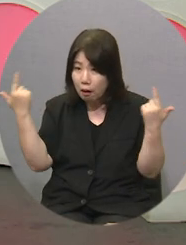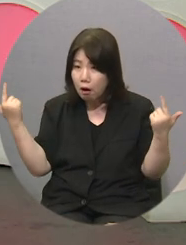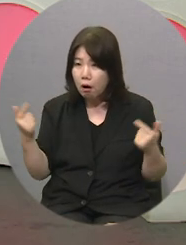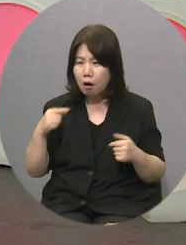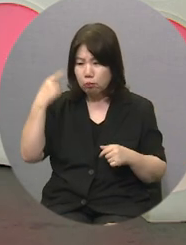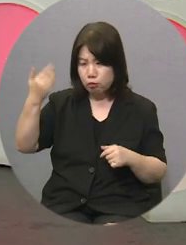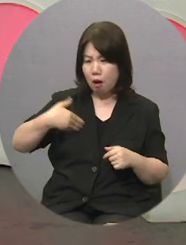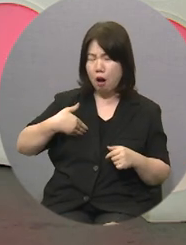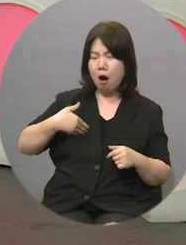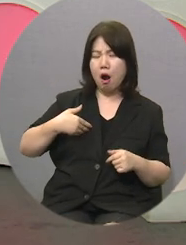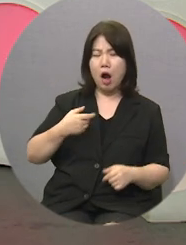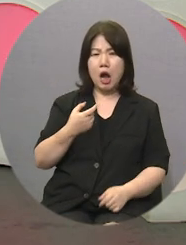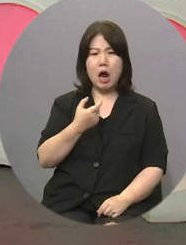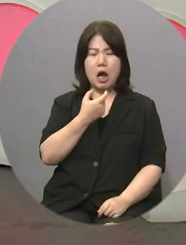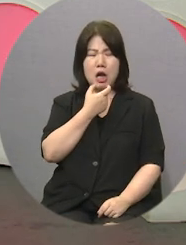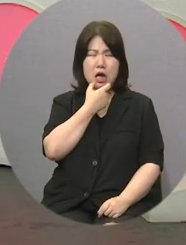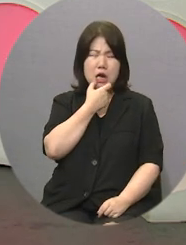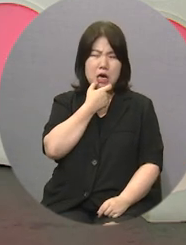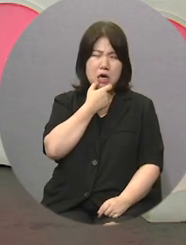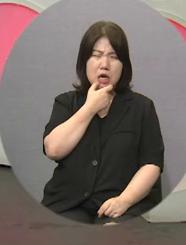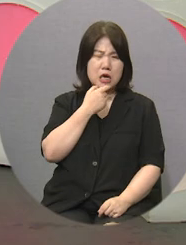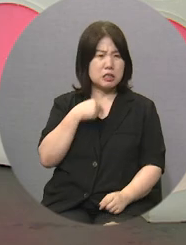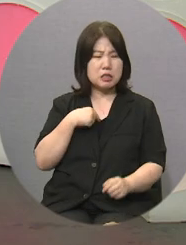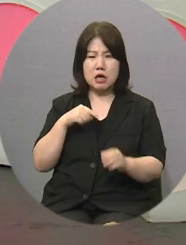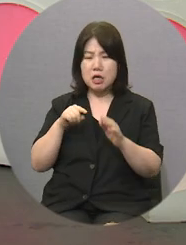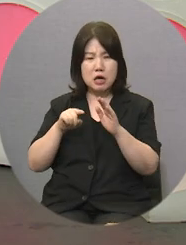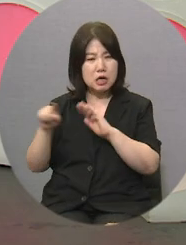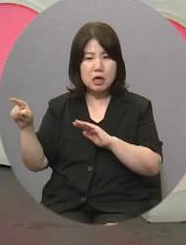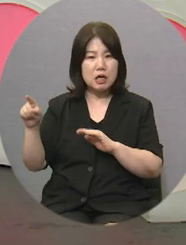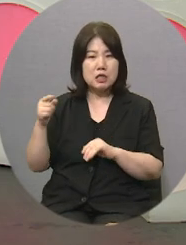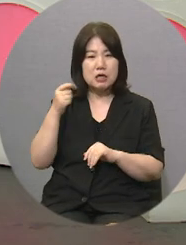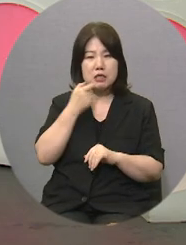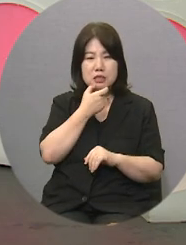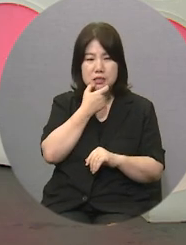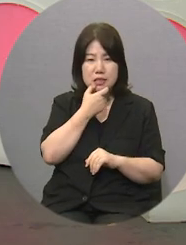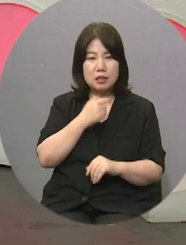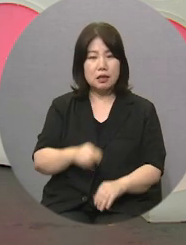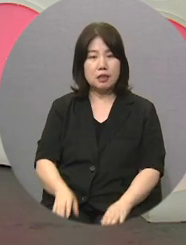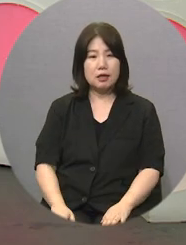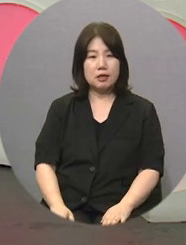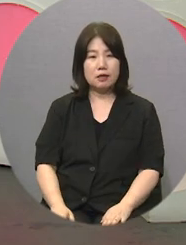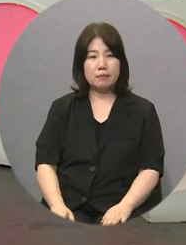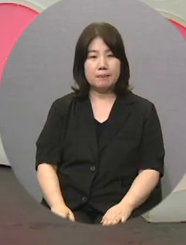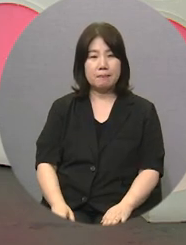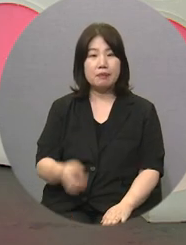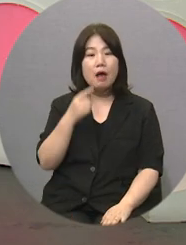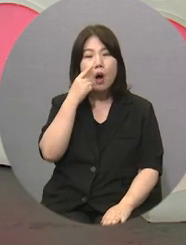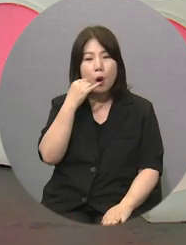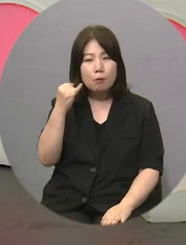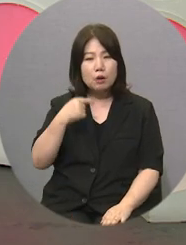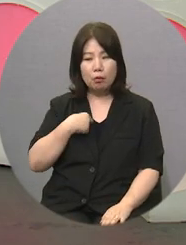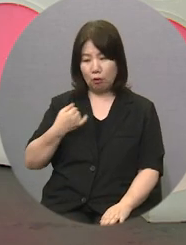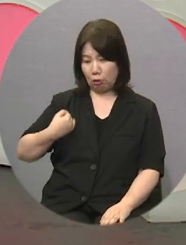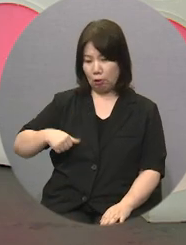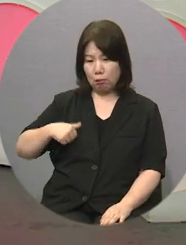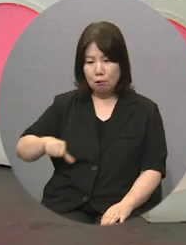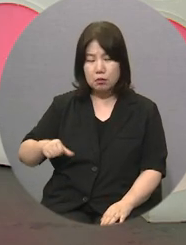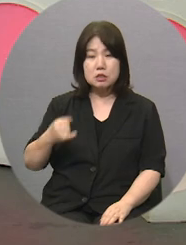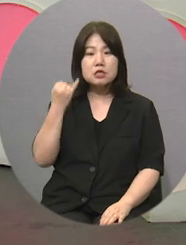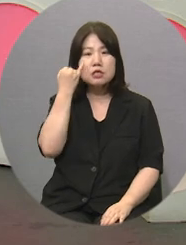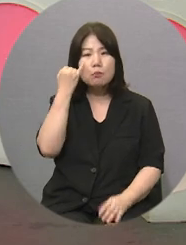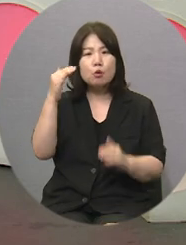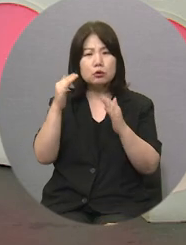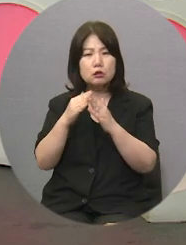저는 그게 싫어 하교 시간까지 집 밖에 나가지 않았습니다. 엄마는 저와 동생들을 이모네